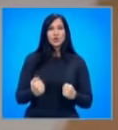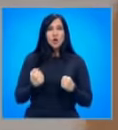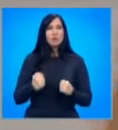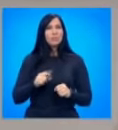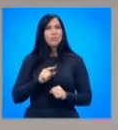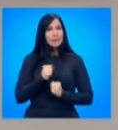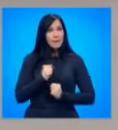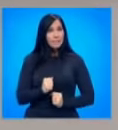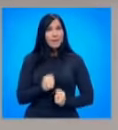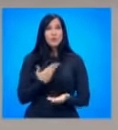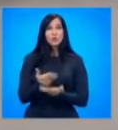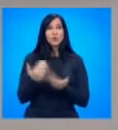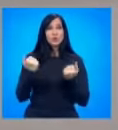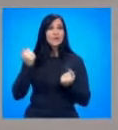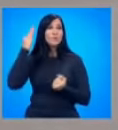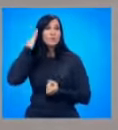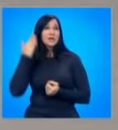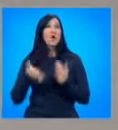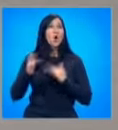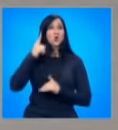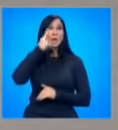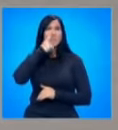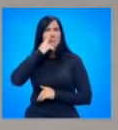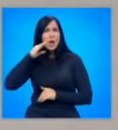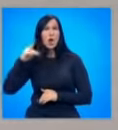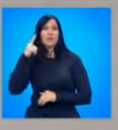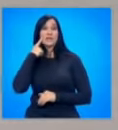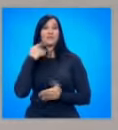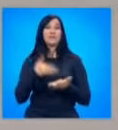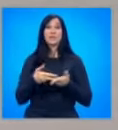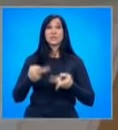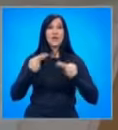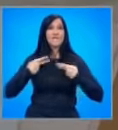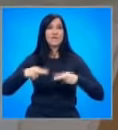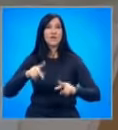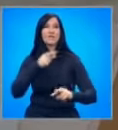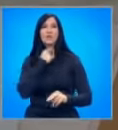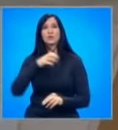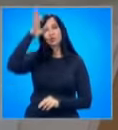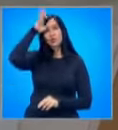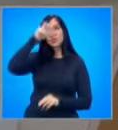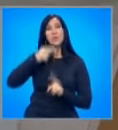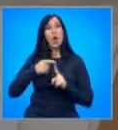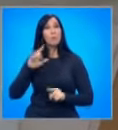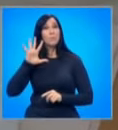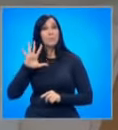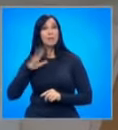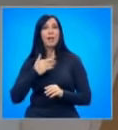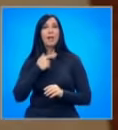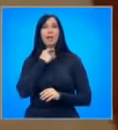нетърпение анонсираните от Здравното министерство още милиони тестове, за да се върнат в клас учениците от 5 клас